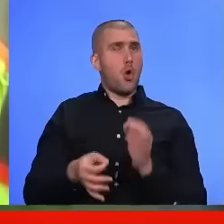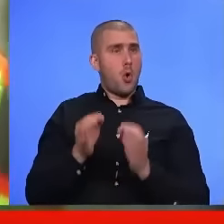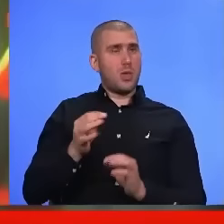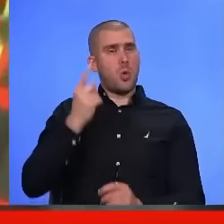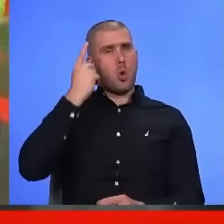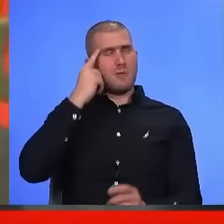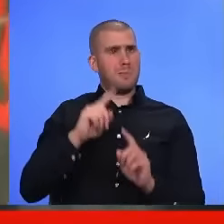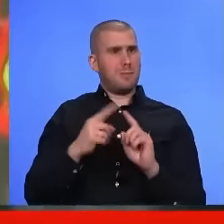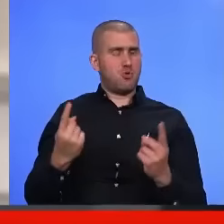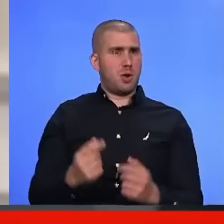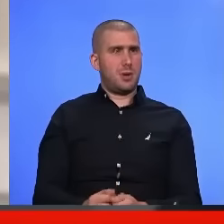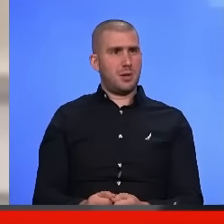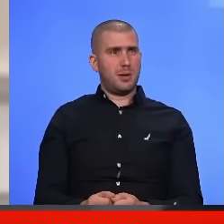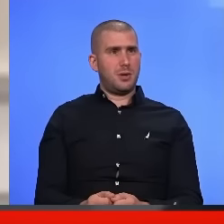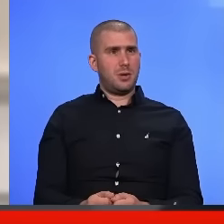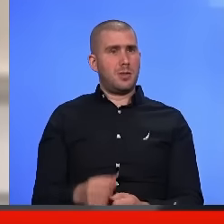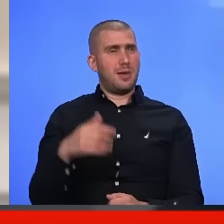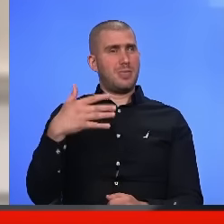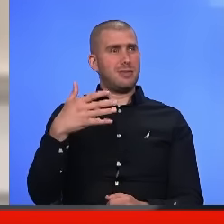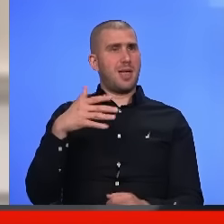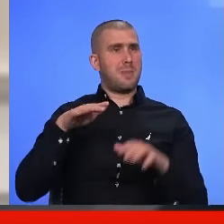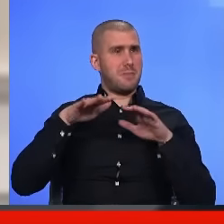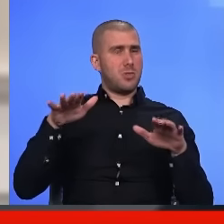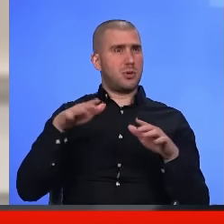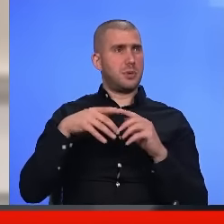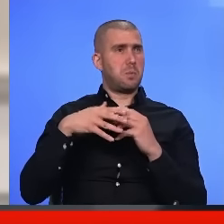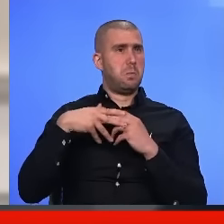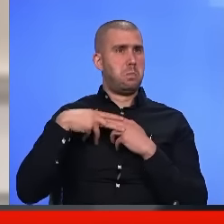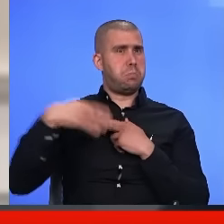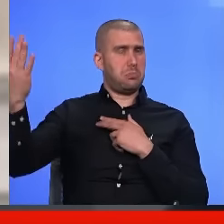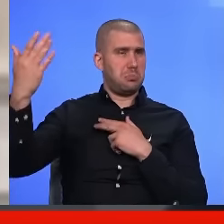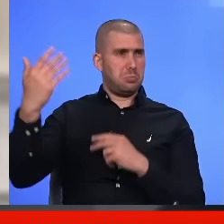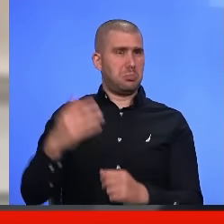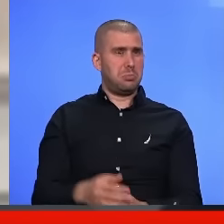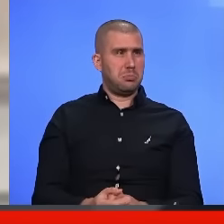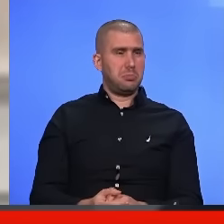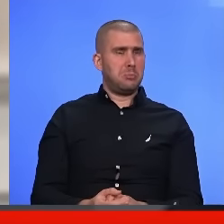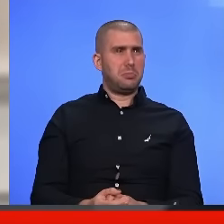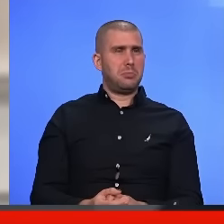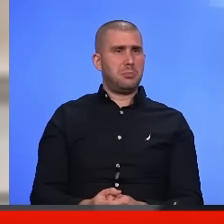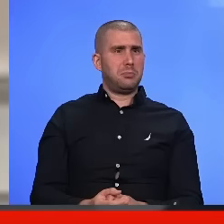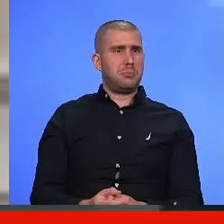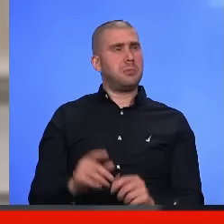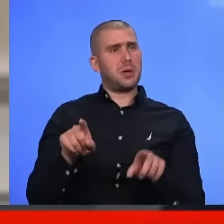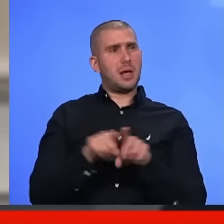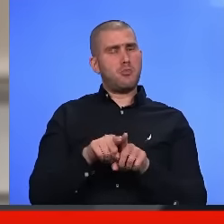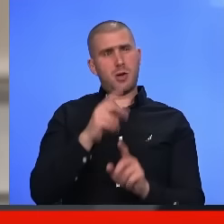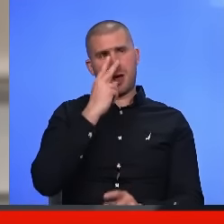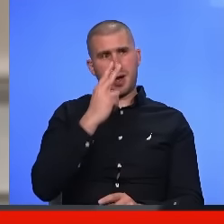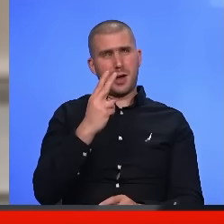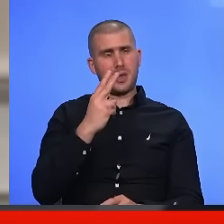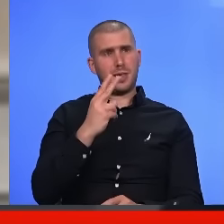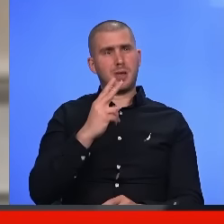דינו חושבים אחרת. What we're seeing with the door plug blowout is what I've